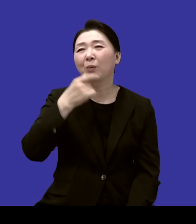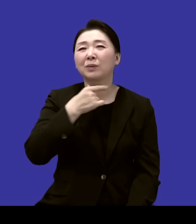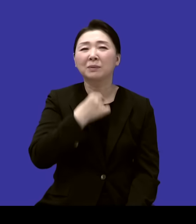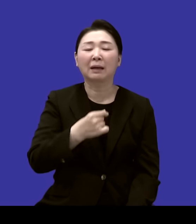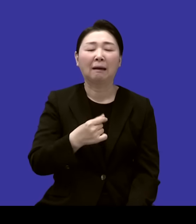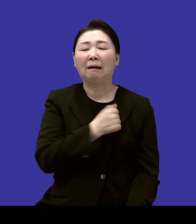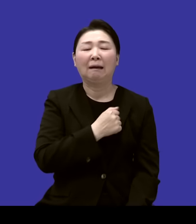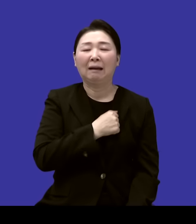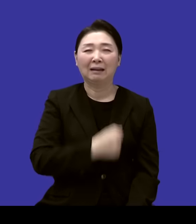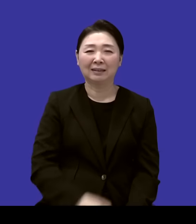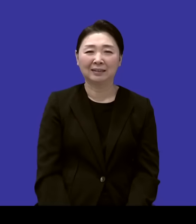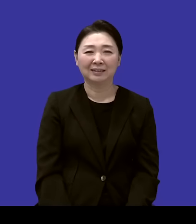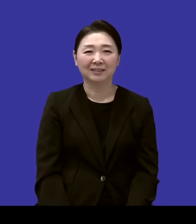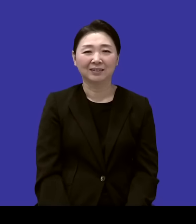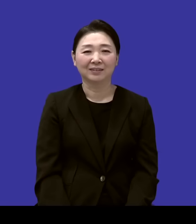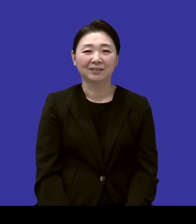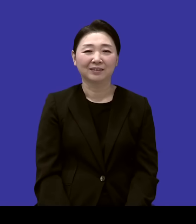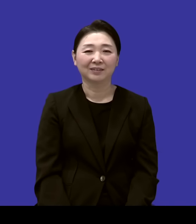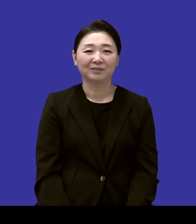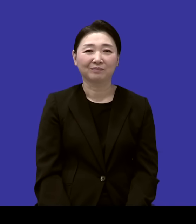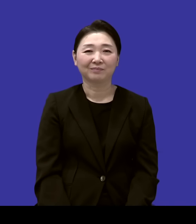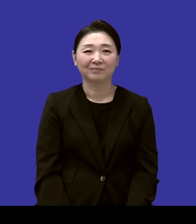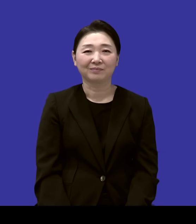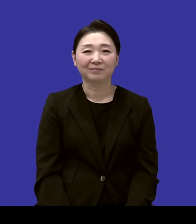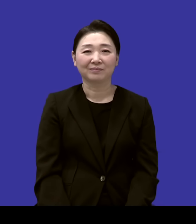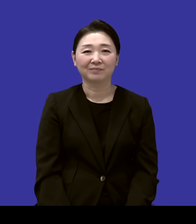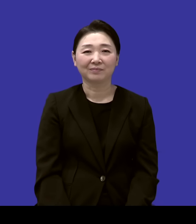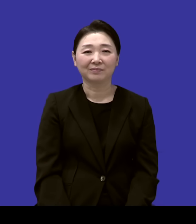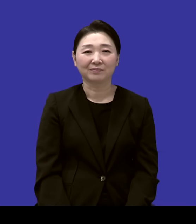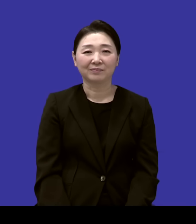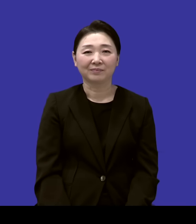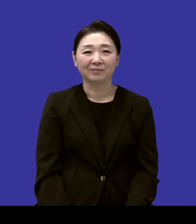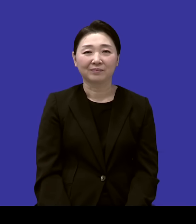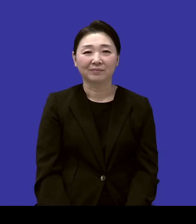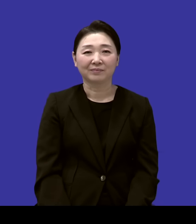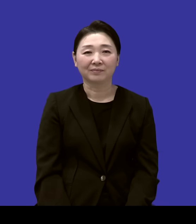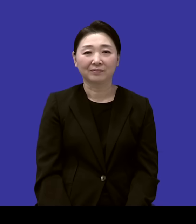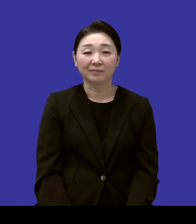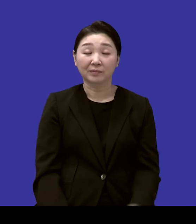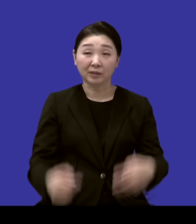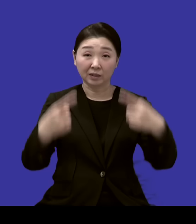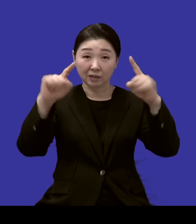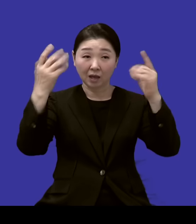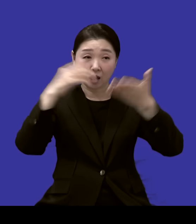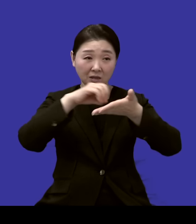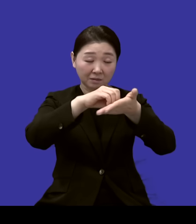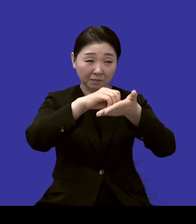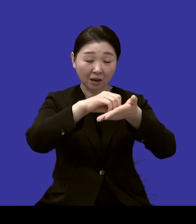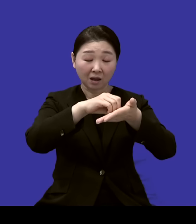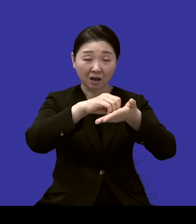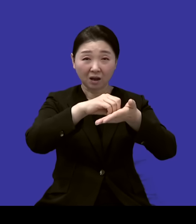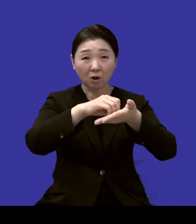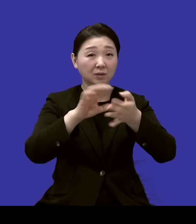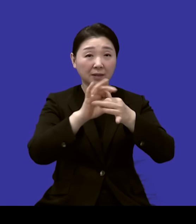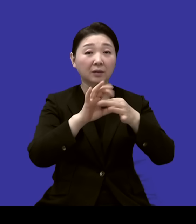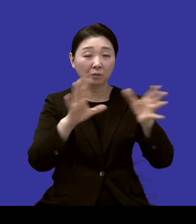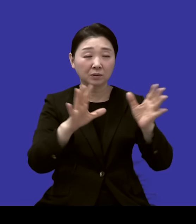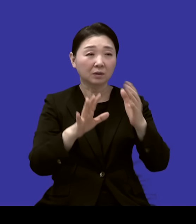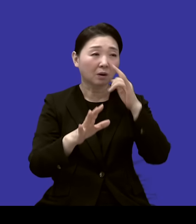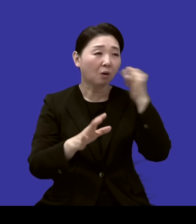먹는 있는 것 것 같아서. 아니 그러면 사실 저는 그 뭐 대학을 입학하고 안 입학하고를 떠나서 그 어머니에